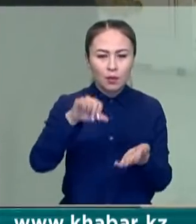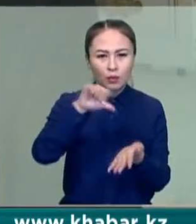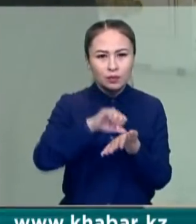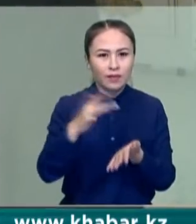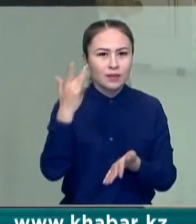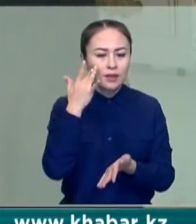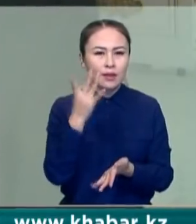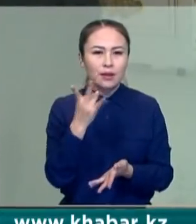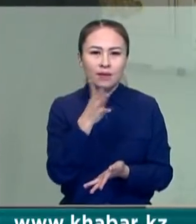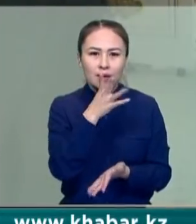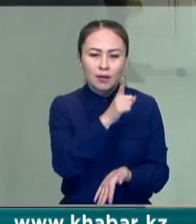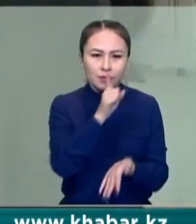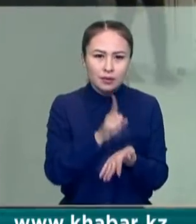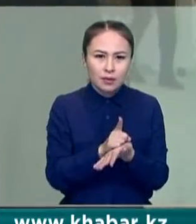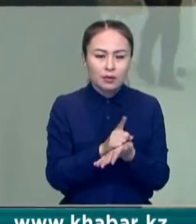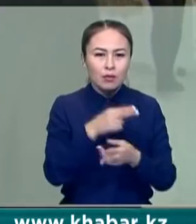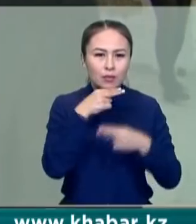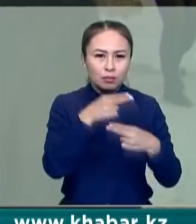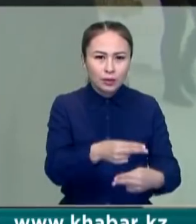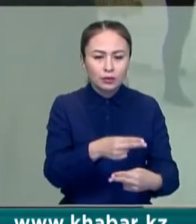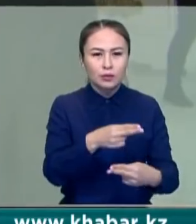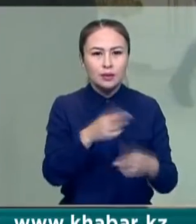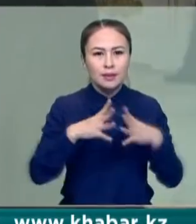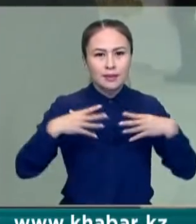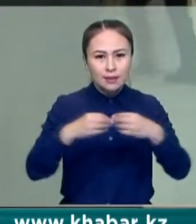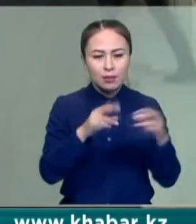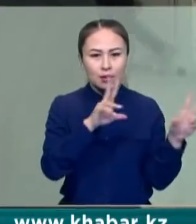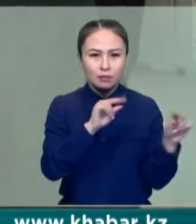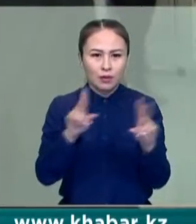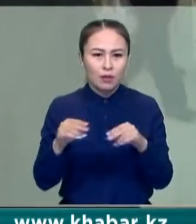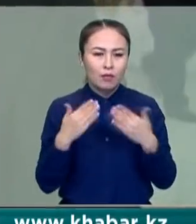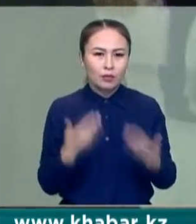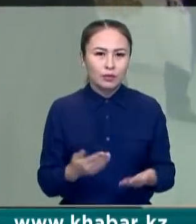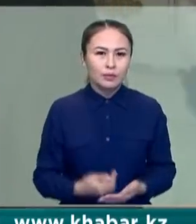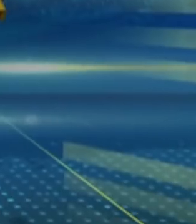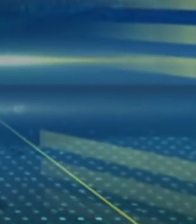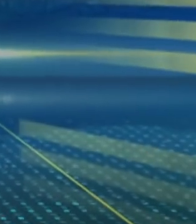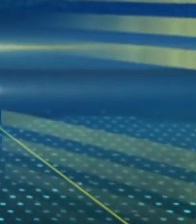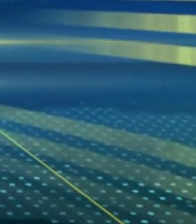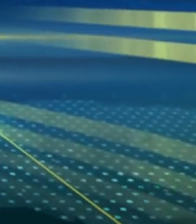уақыт табуға жет. Меніңше бақытты отбасы болудың негізгі қағидасы осы.